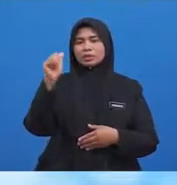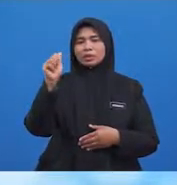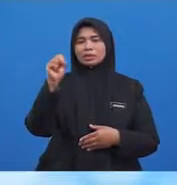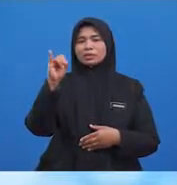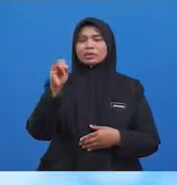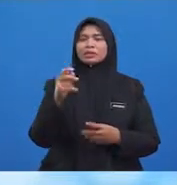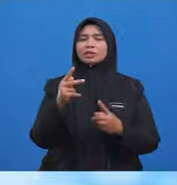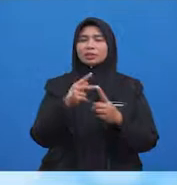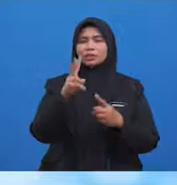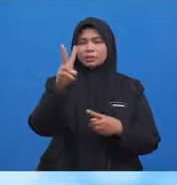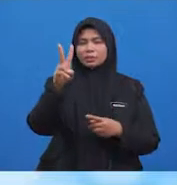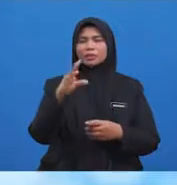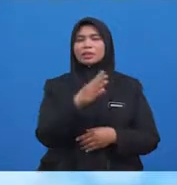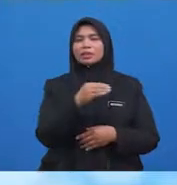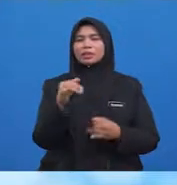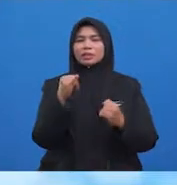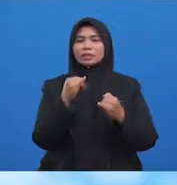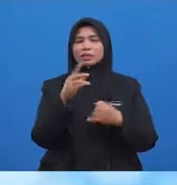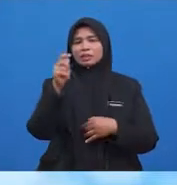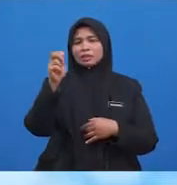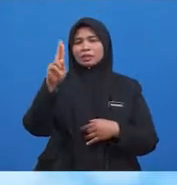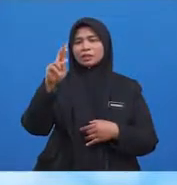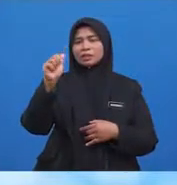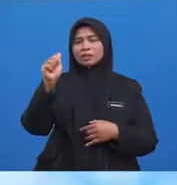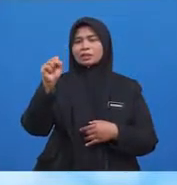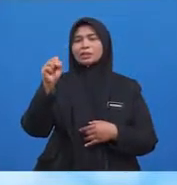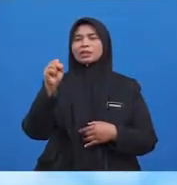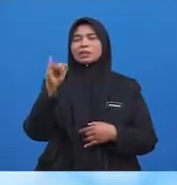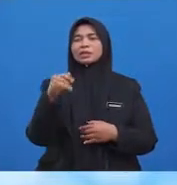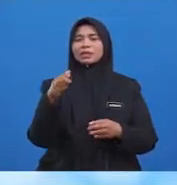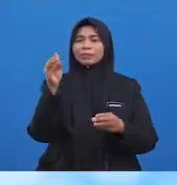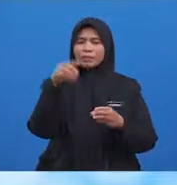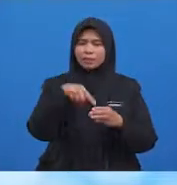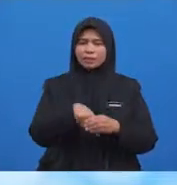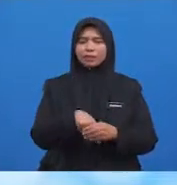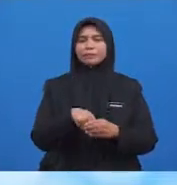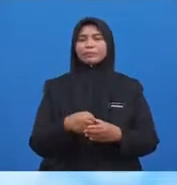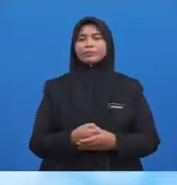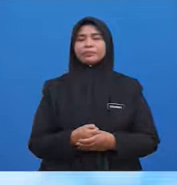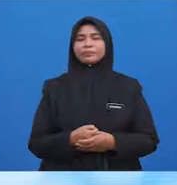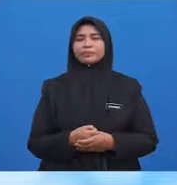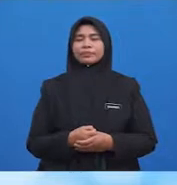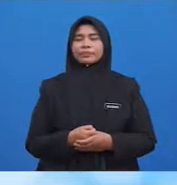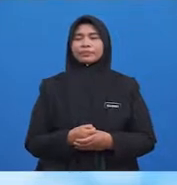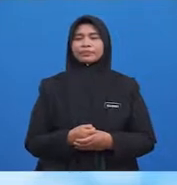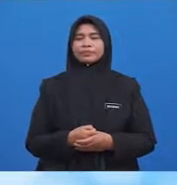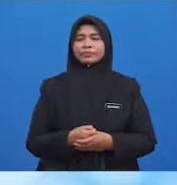kedua dan teras yang merupakan lapisan paling dalam